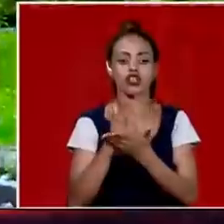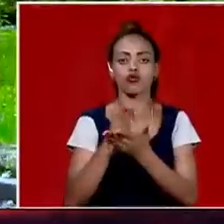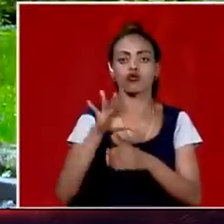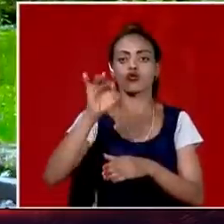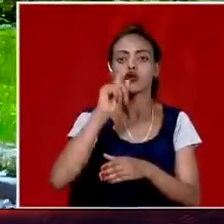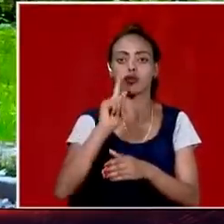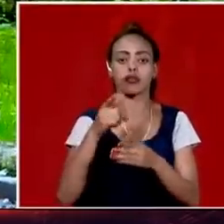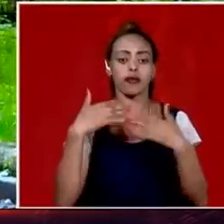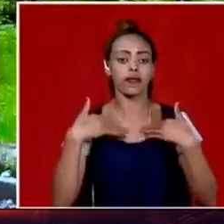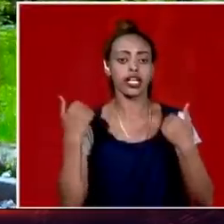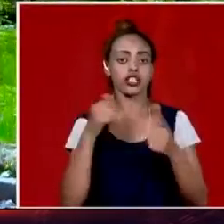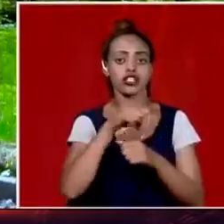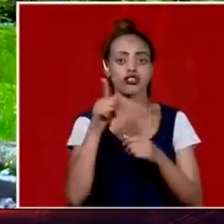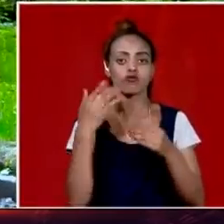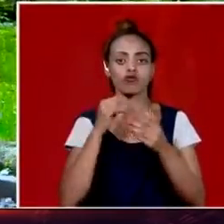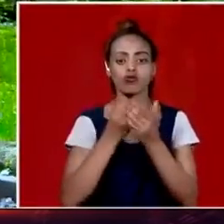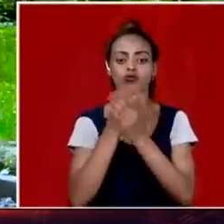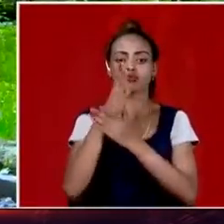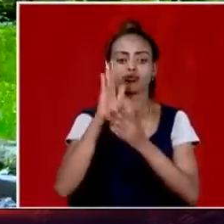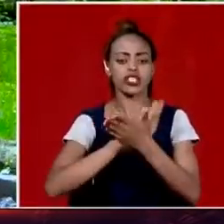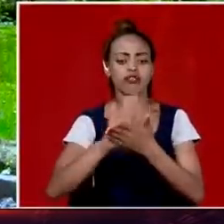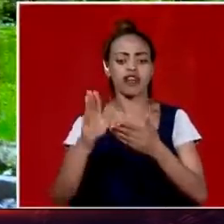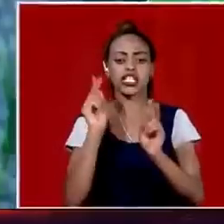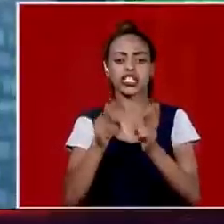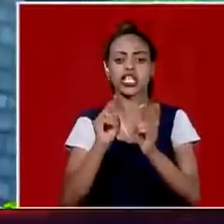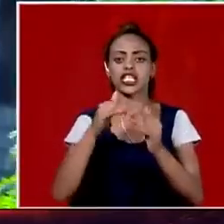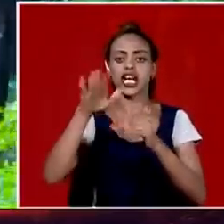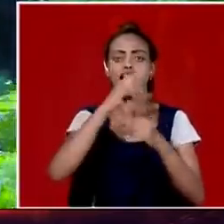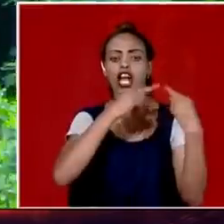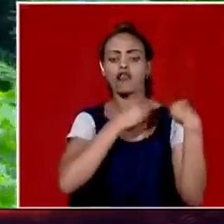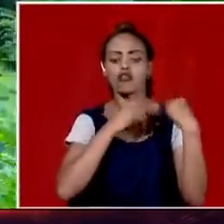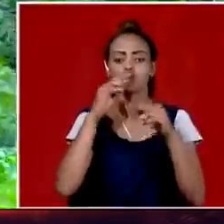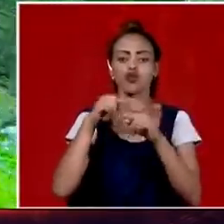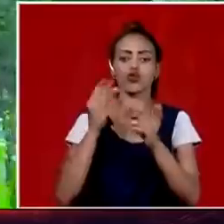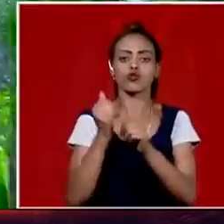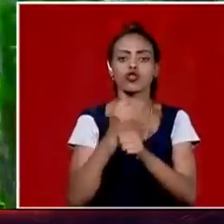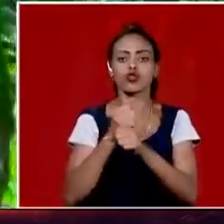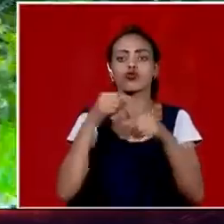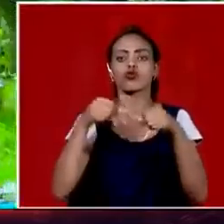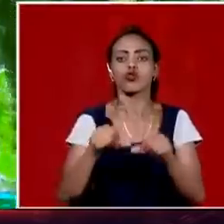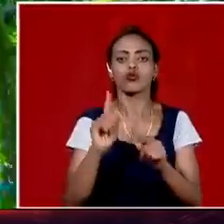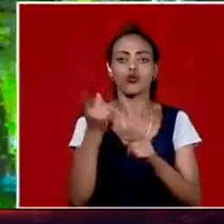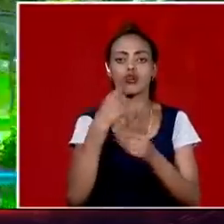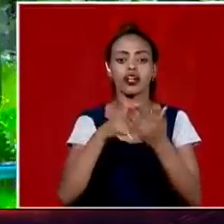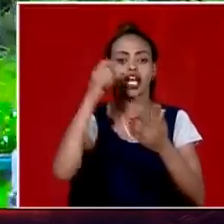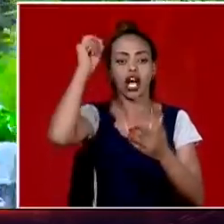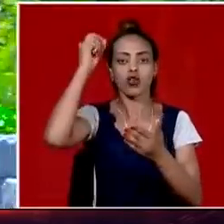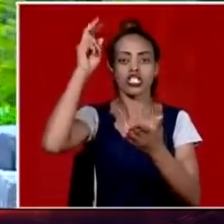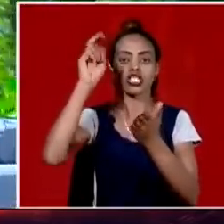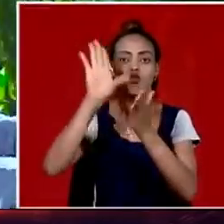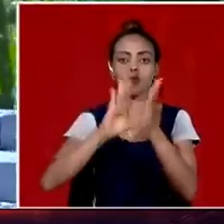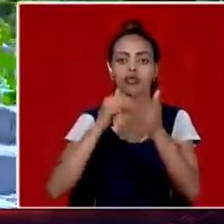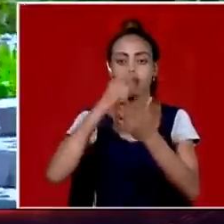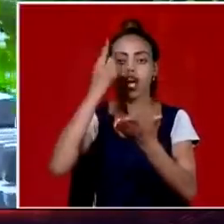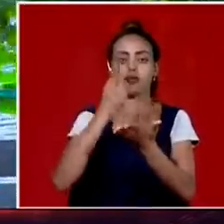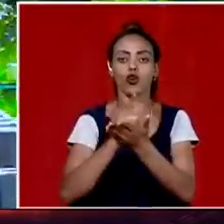እዮም። እቶም መናእሰይ ህንፀቶም ፕሮጀክትታት ልምዓት ብፅፈት ክሳለጥ ዝለዓለ ሓላፍነት ተሰኪሞም እናነጠፉ ዝሓገዩ እንትኾኑ ኣብ በዓል ዓወት 20 ጉንበት ድማ